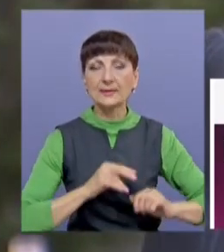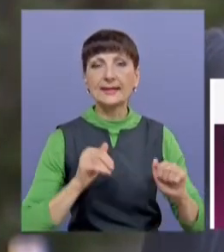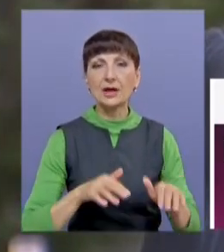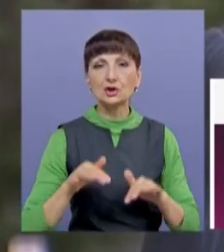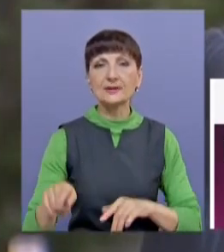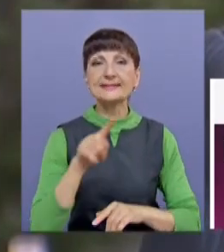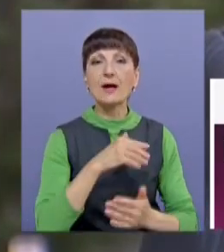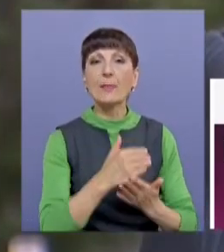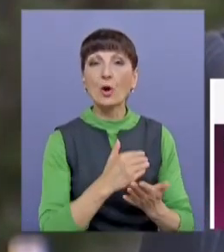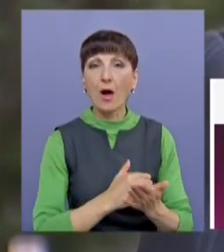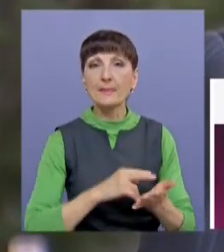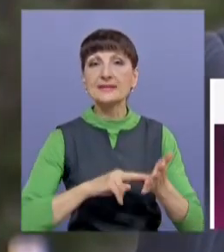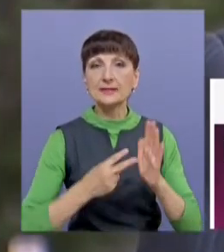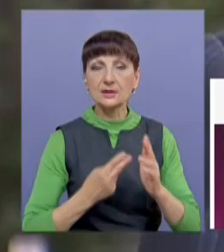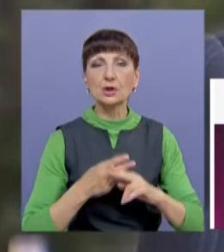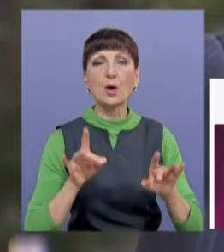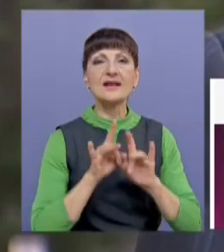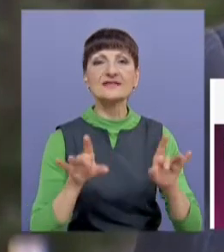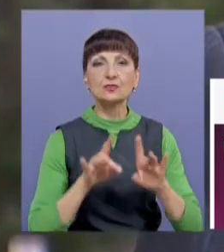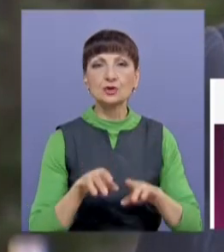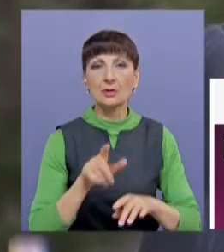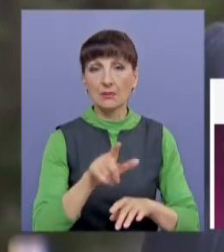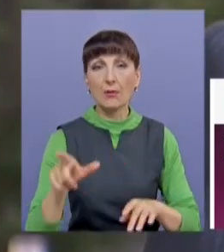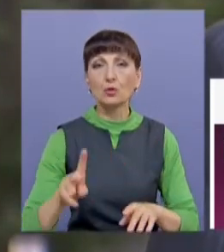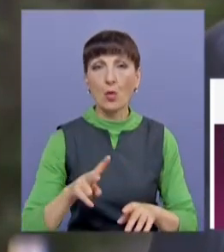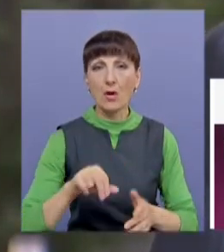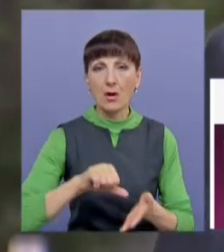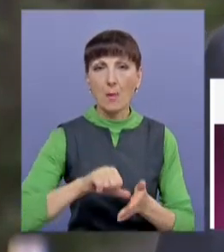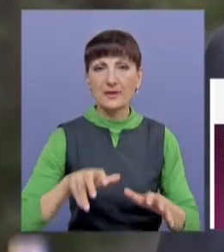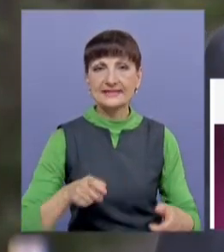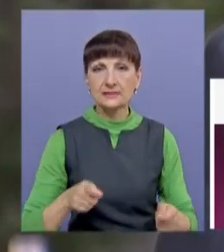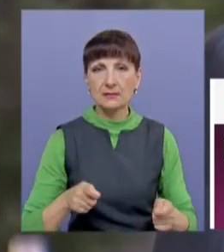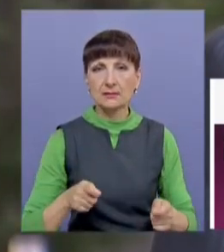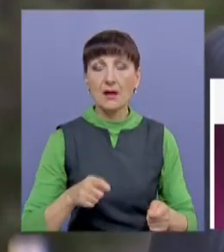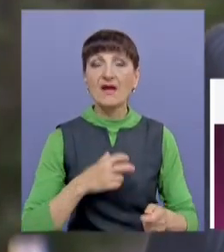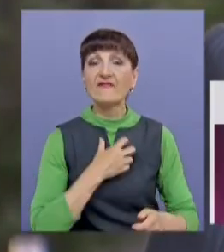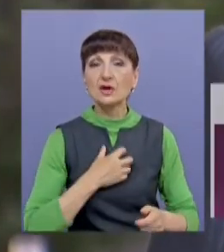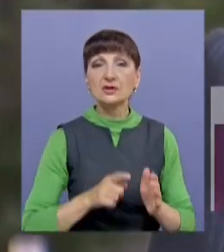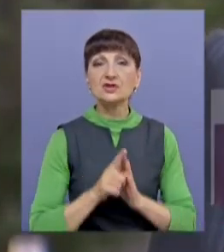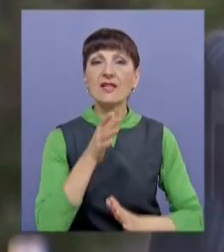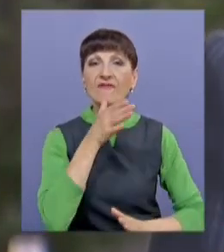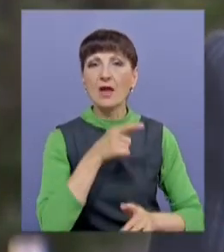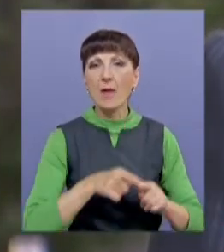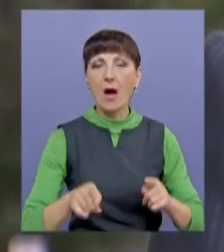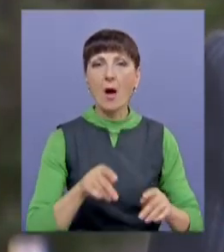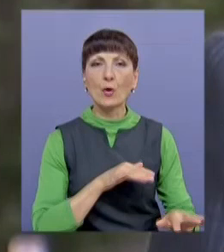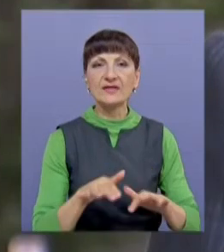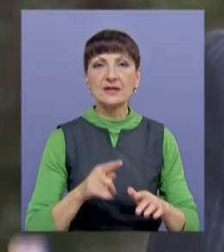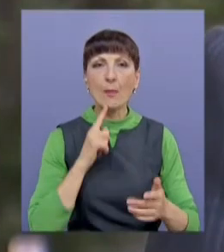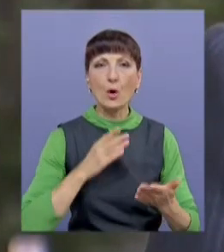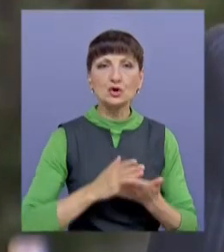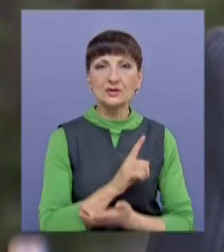тех программных задач, о которых озвучил кандидат. Я считаю, что самое важное – настало время проведения политических